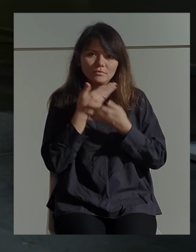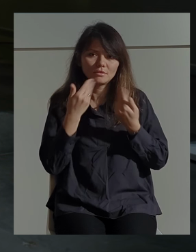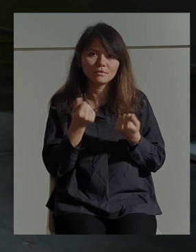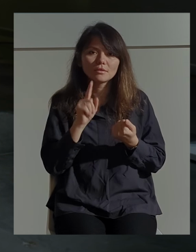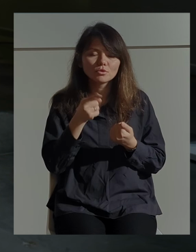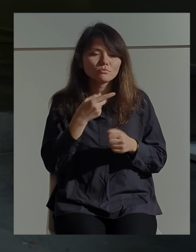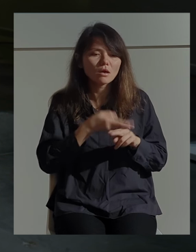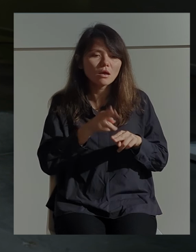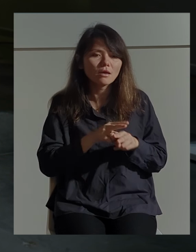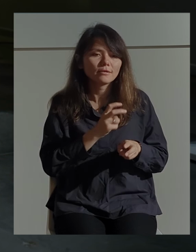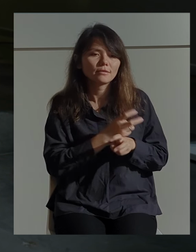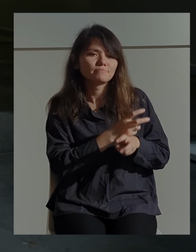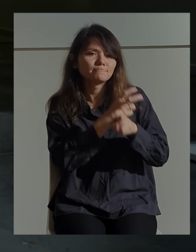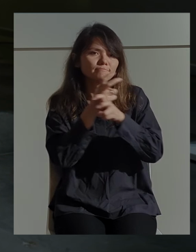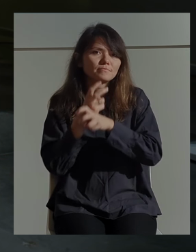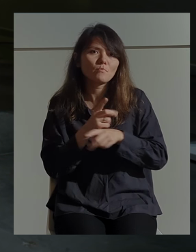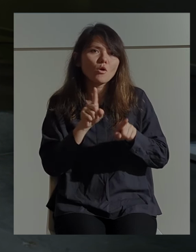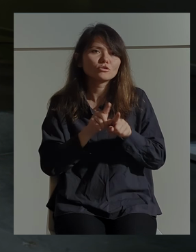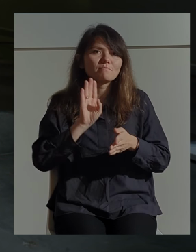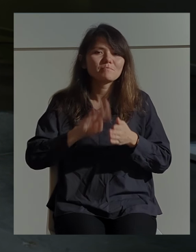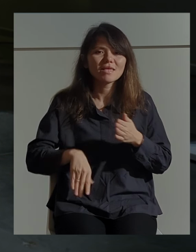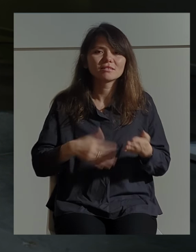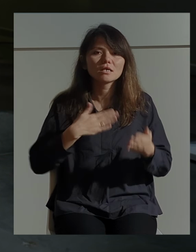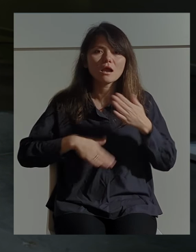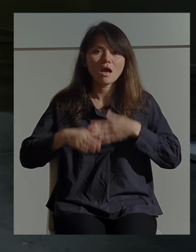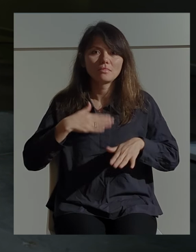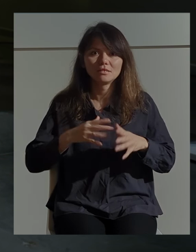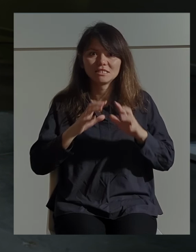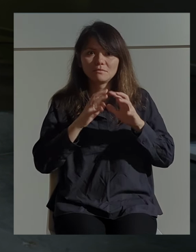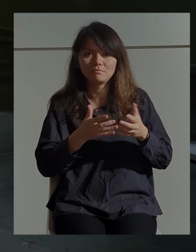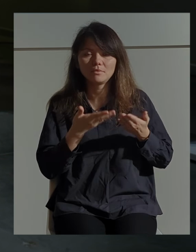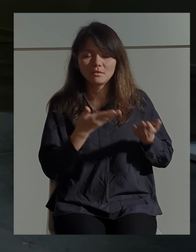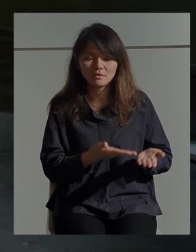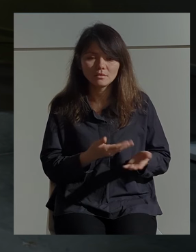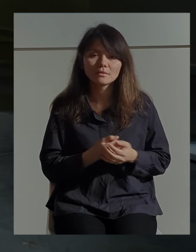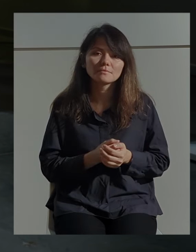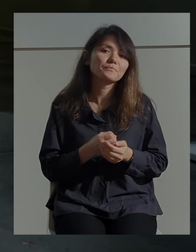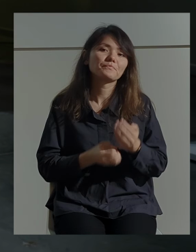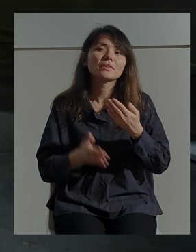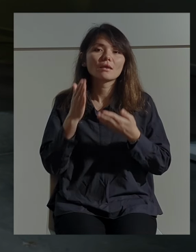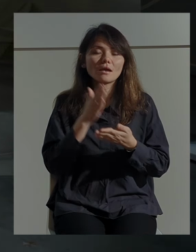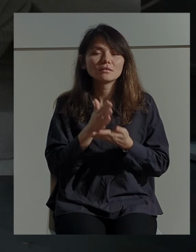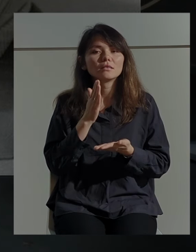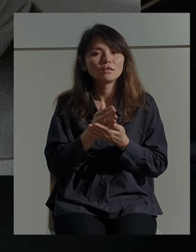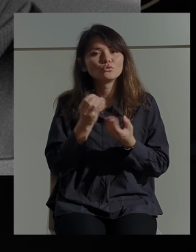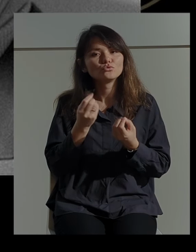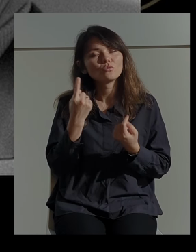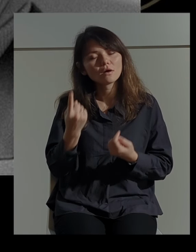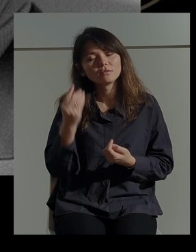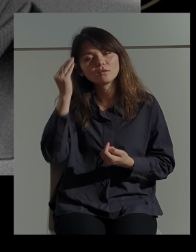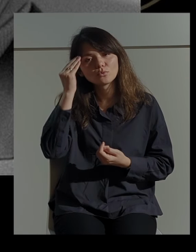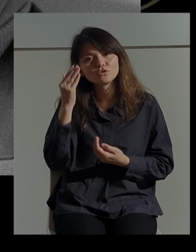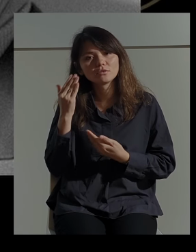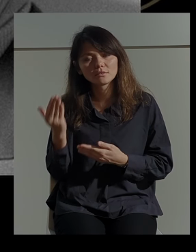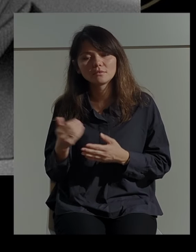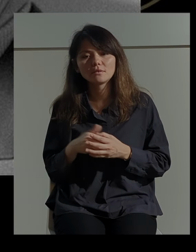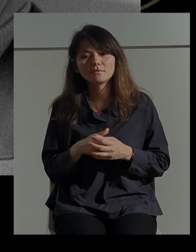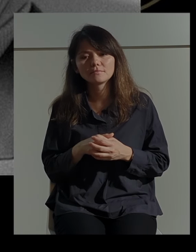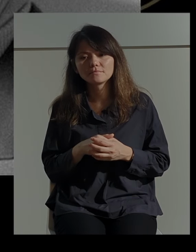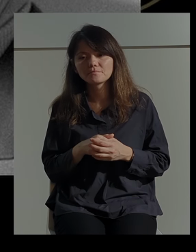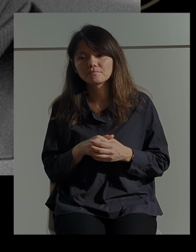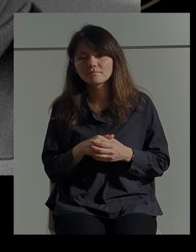оголённый и достаточно безрадостный мир наконец есть ещё одна точка зрения точка зрения